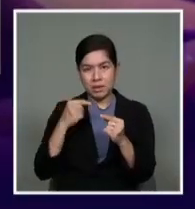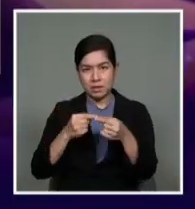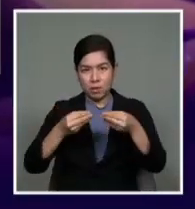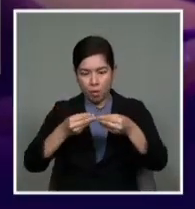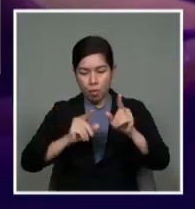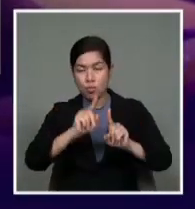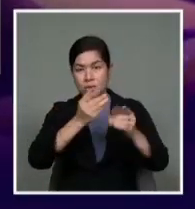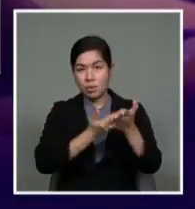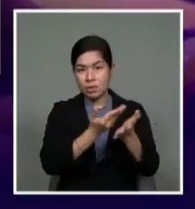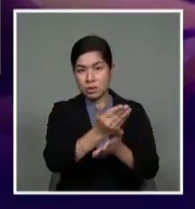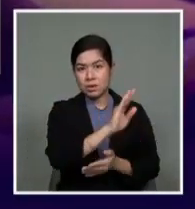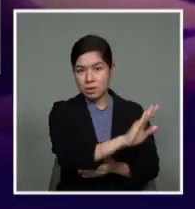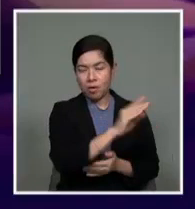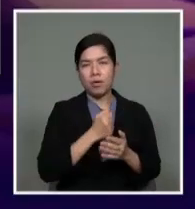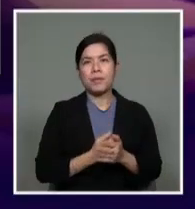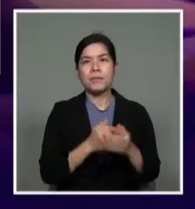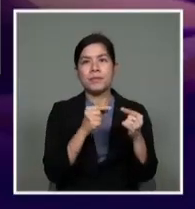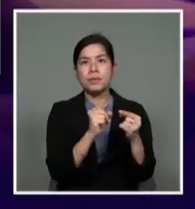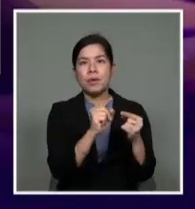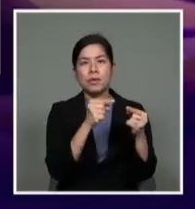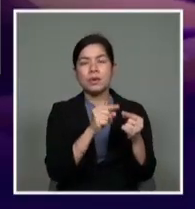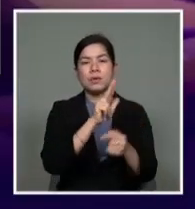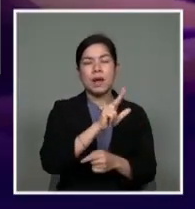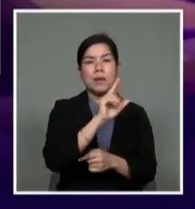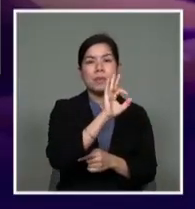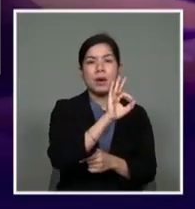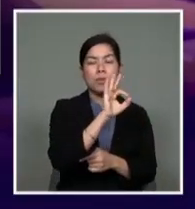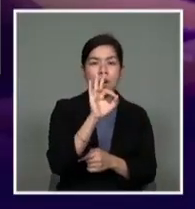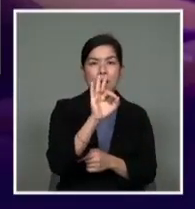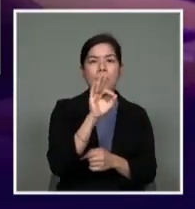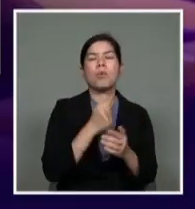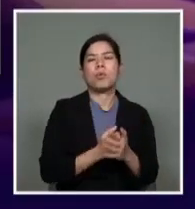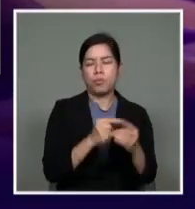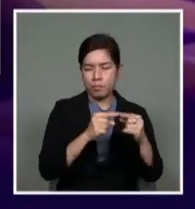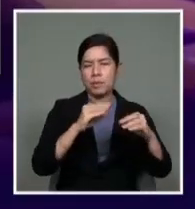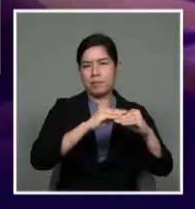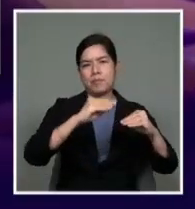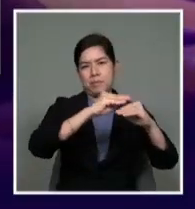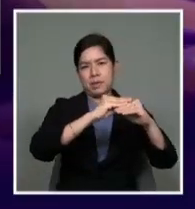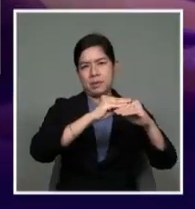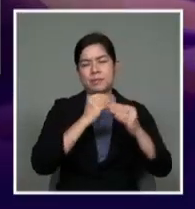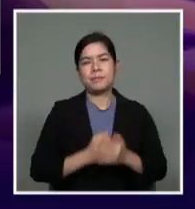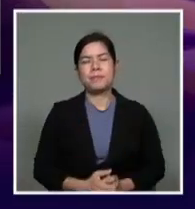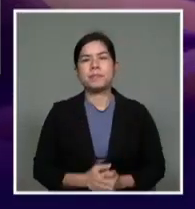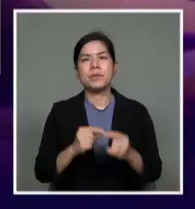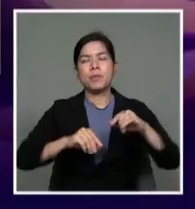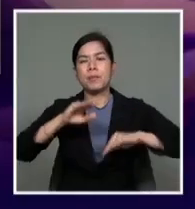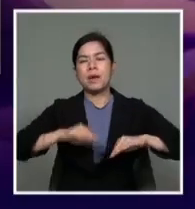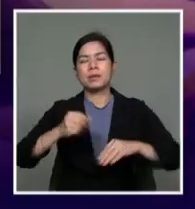พิ่มจาก330ล้านหุ้นเป็น399ล้านหุ้นคิด